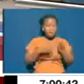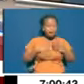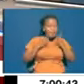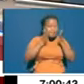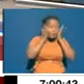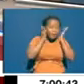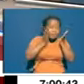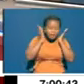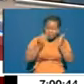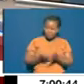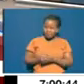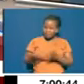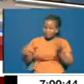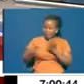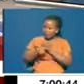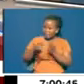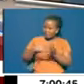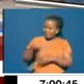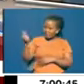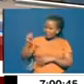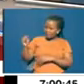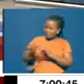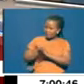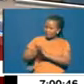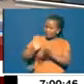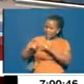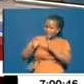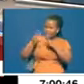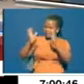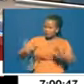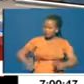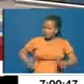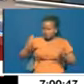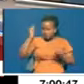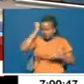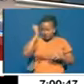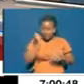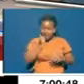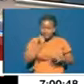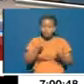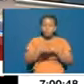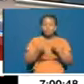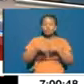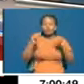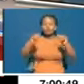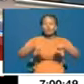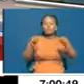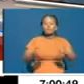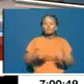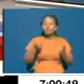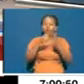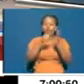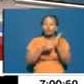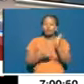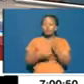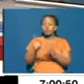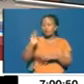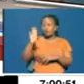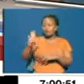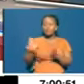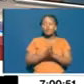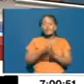Nami mtazamaji naitwa Sarafina Robi, mwenzetu wa ishara ni Ann Wangeshi. Kumbuka pia unaweza kutupata pale Facebook na Twitter at KBC Channel 1, at